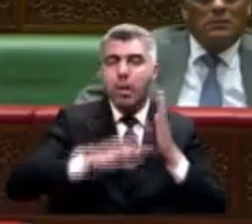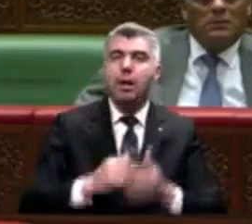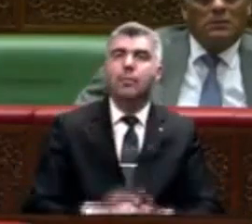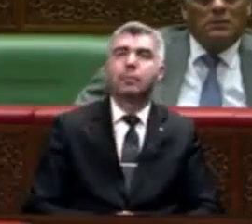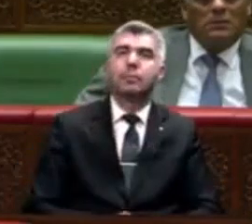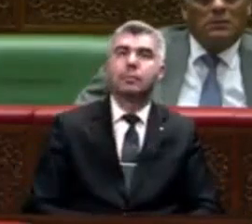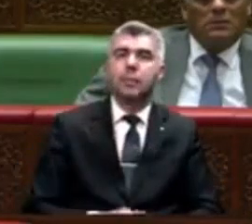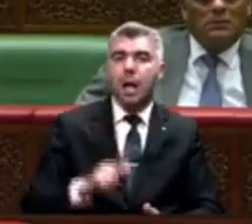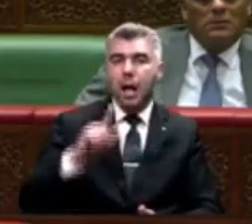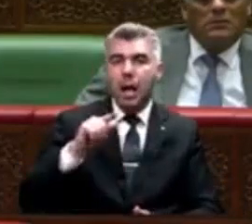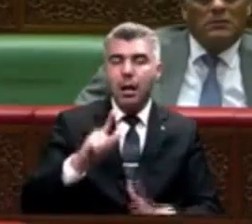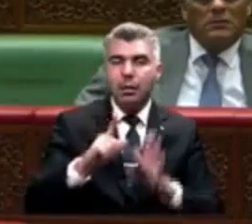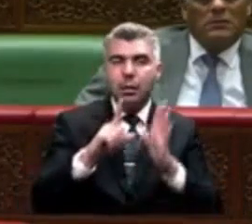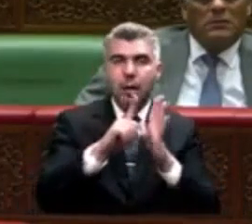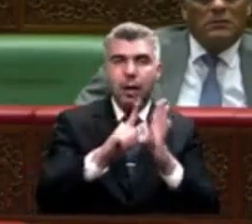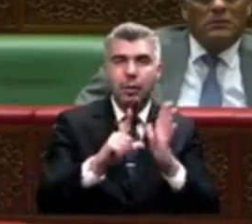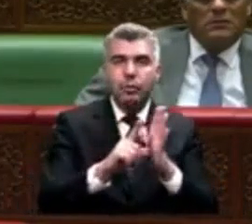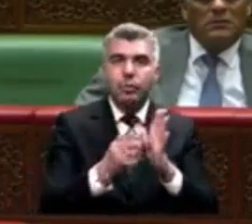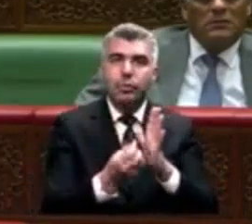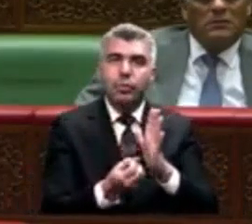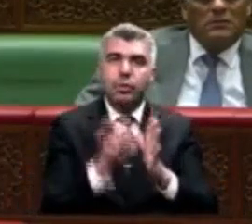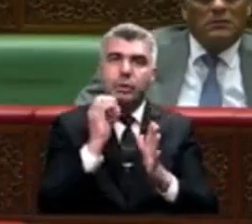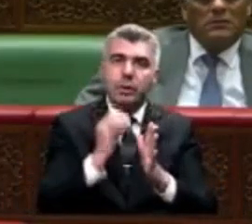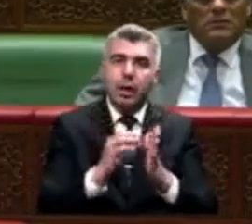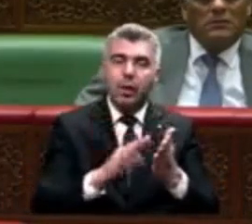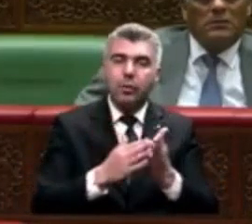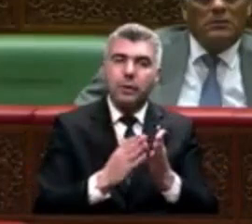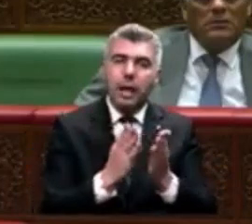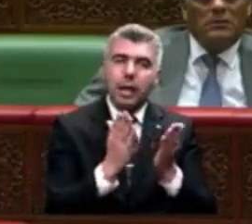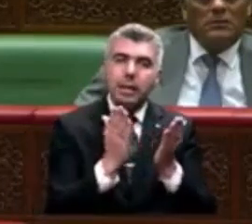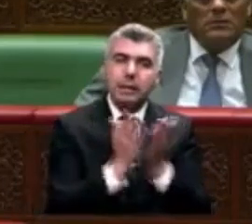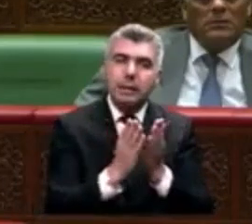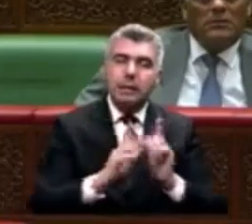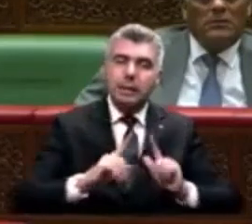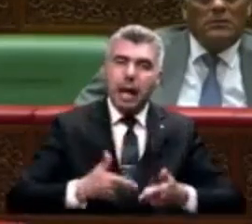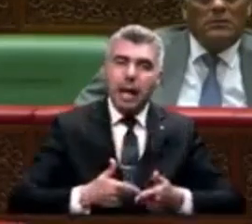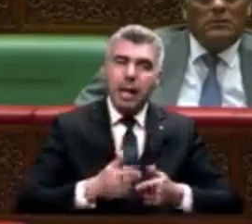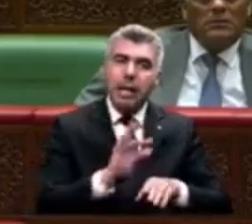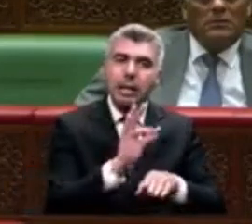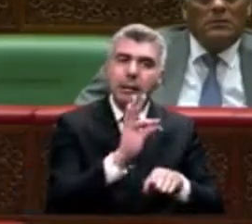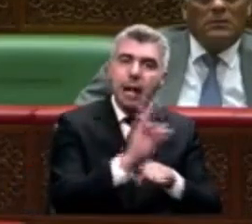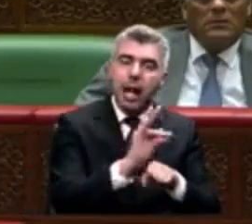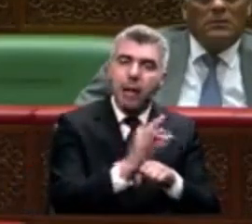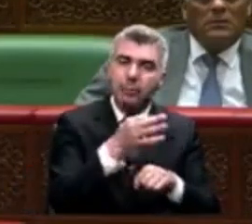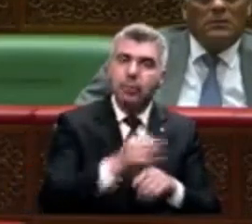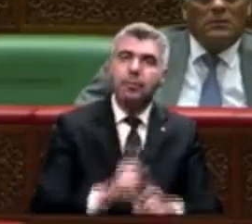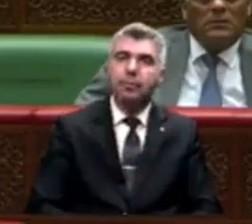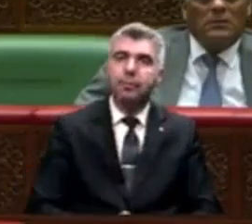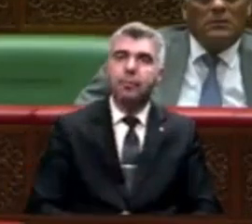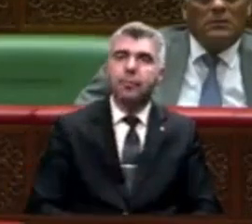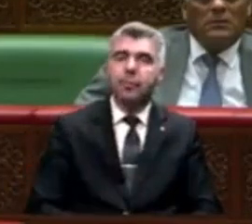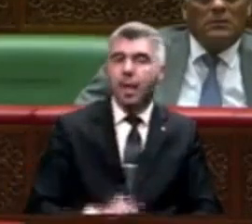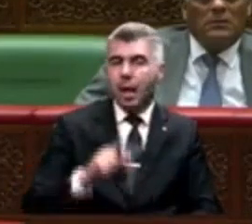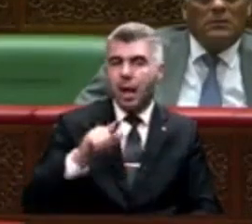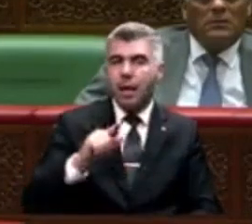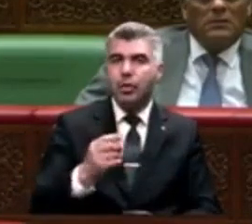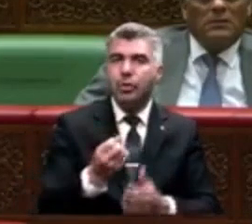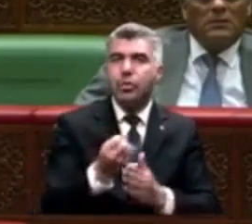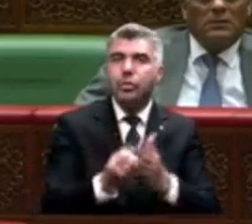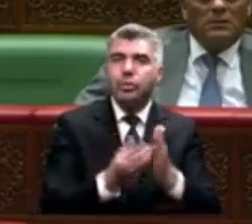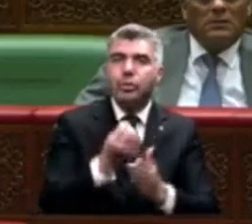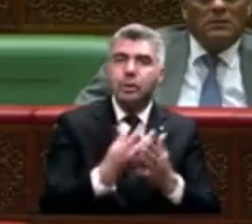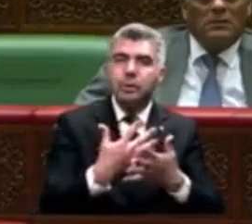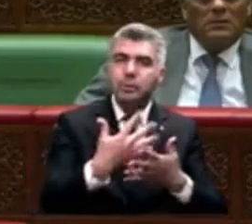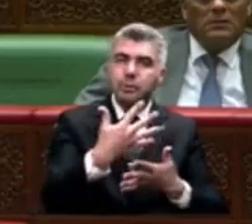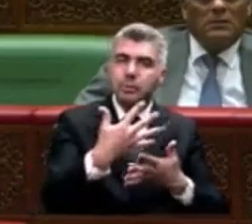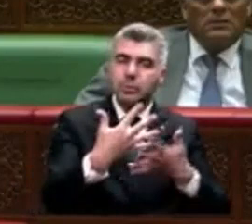بما فيها النظام الأساسي الجديد المنظم لهيئة التربية والتعليم، والذي أتى بمجموعة من المستجدات